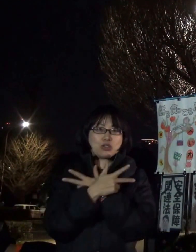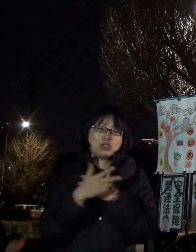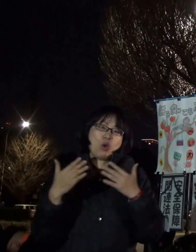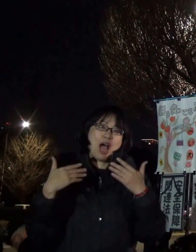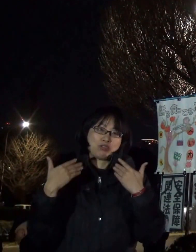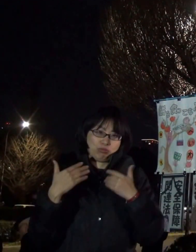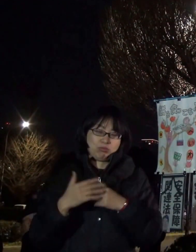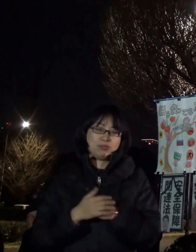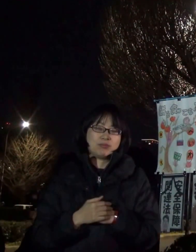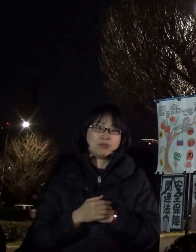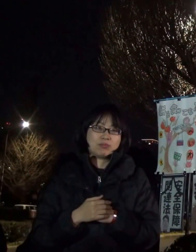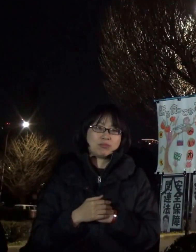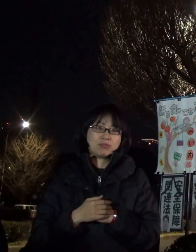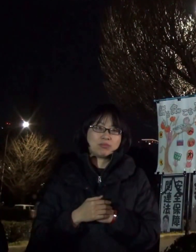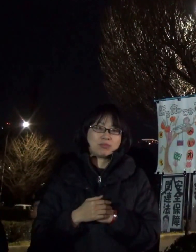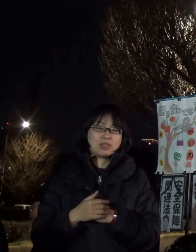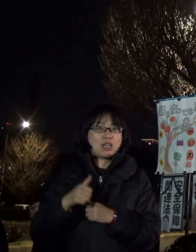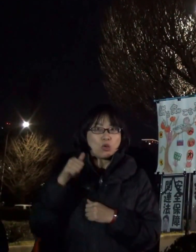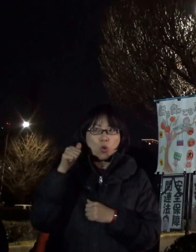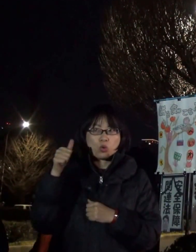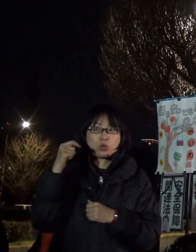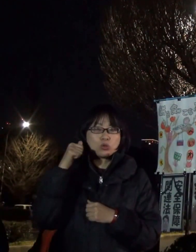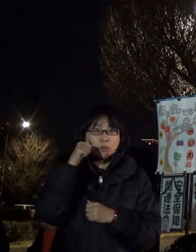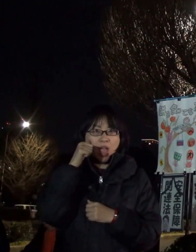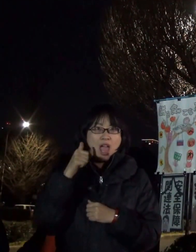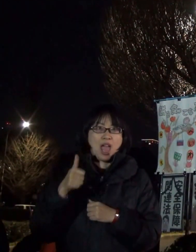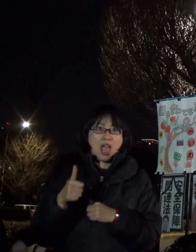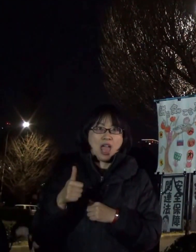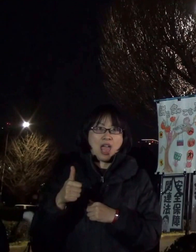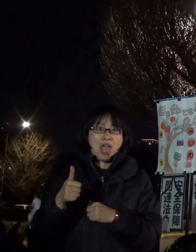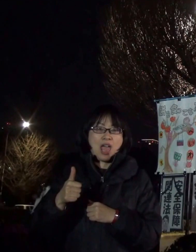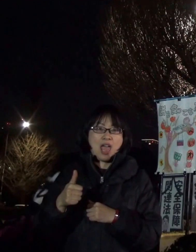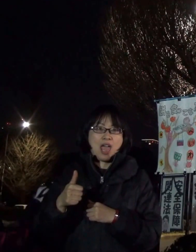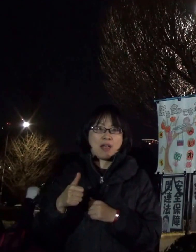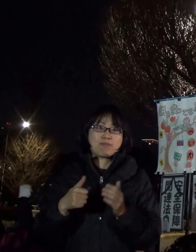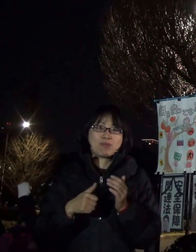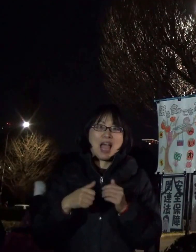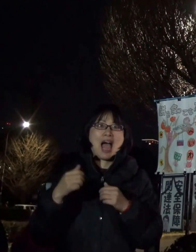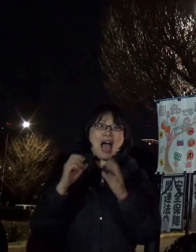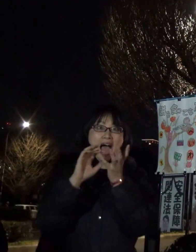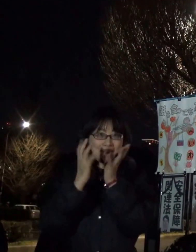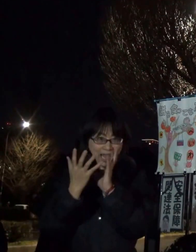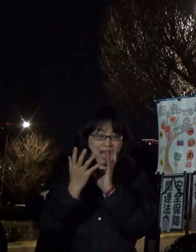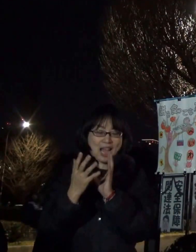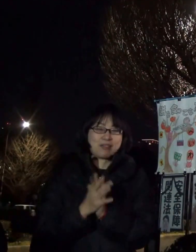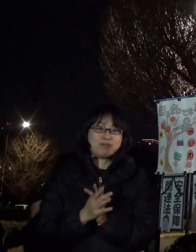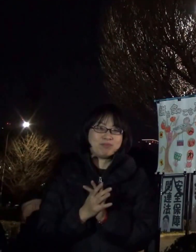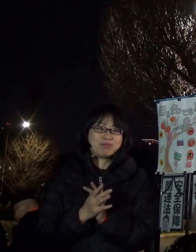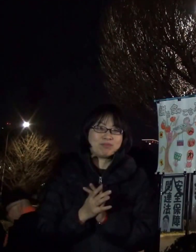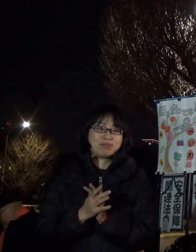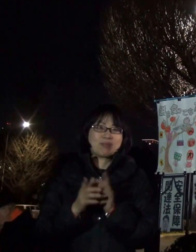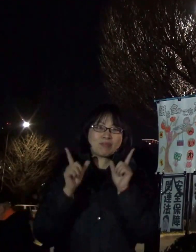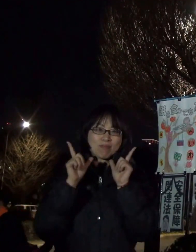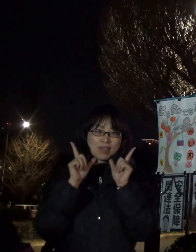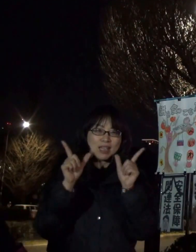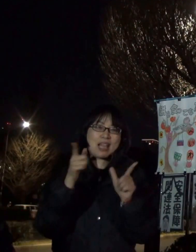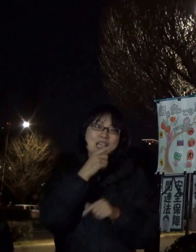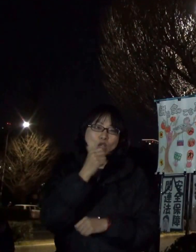隅田川の、隅田川ちょっと正確じゃないので、花、これをお届けしますので、ご一緒に歌ってください。